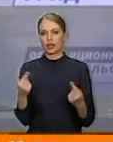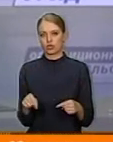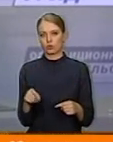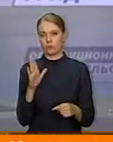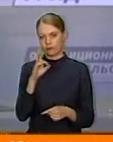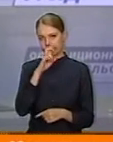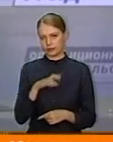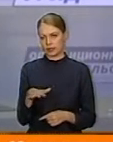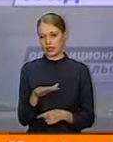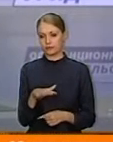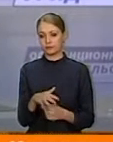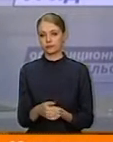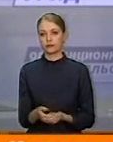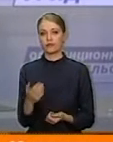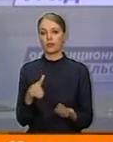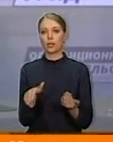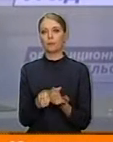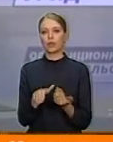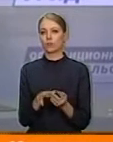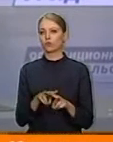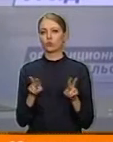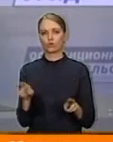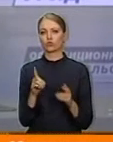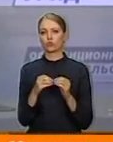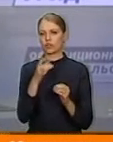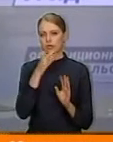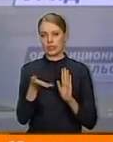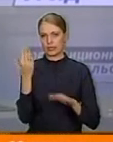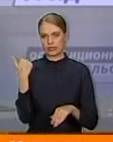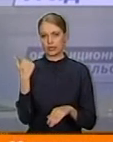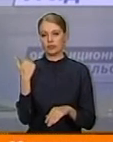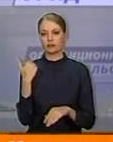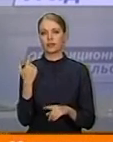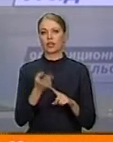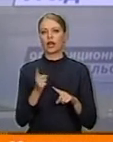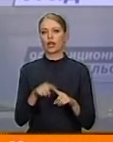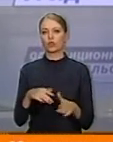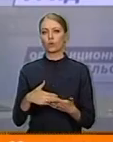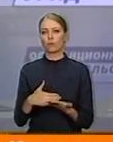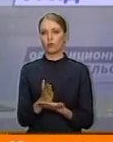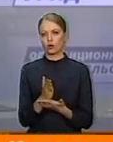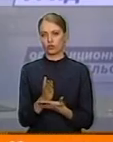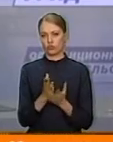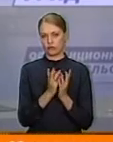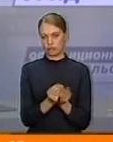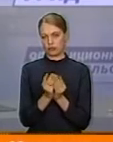в стране. Метод тот же, что 10 лет назад, это политические